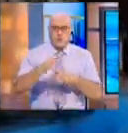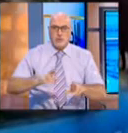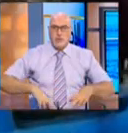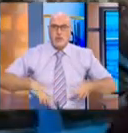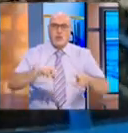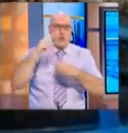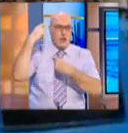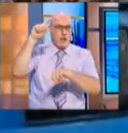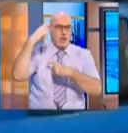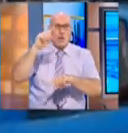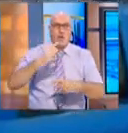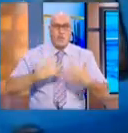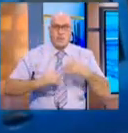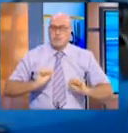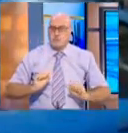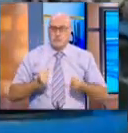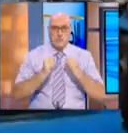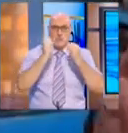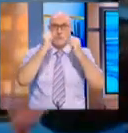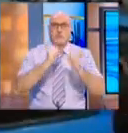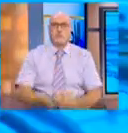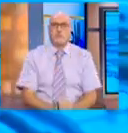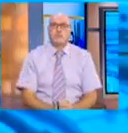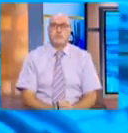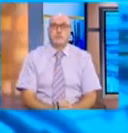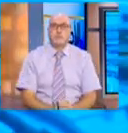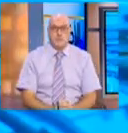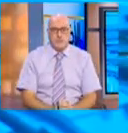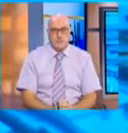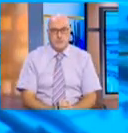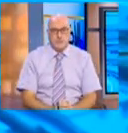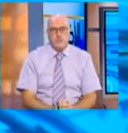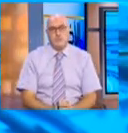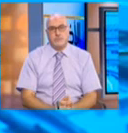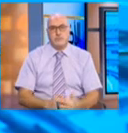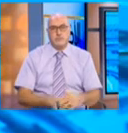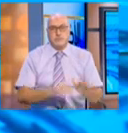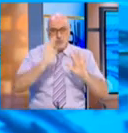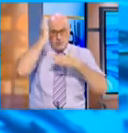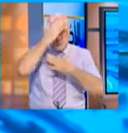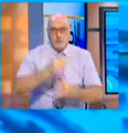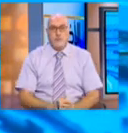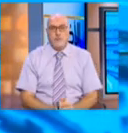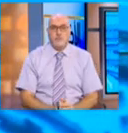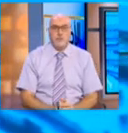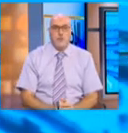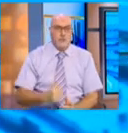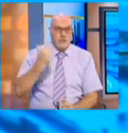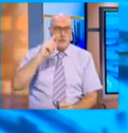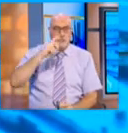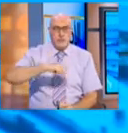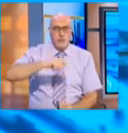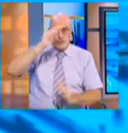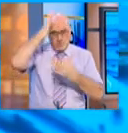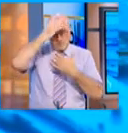ورائها غضبا وانفجارا كبيرين. في الشأن الفلسطيني، بحث أمس الرئيس محمود عباس